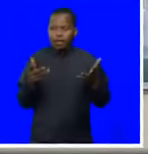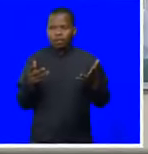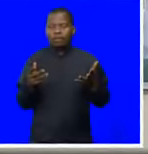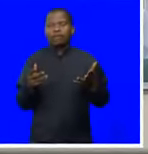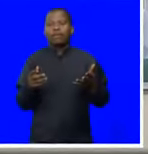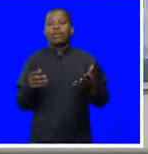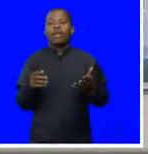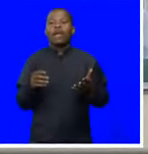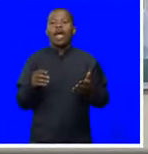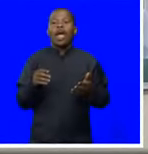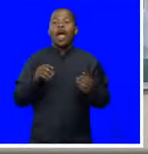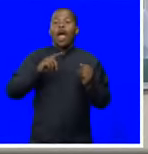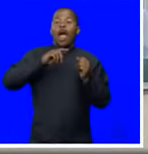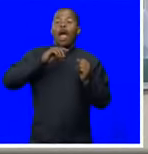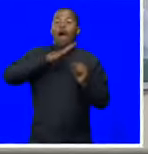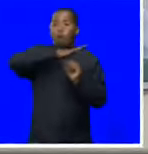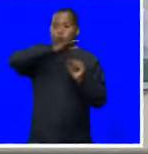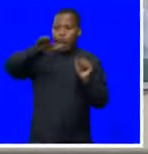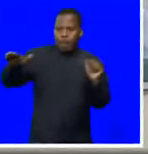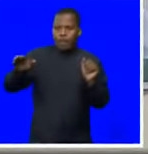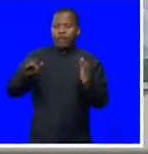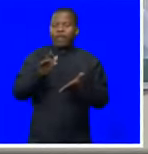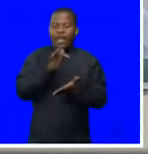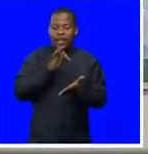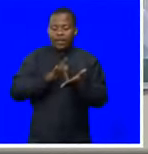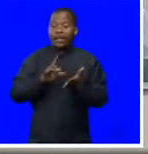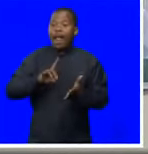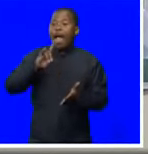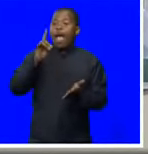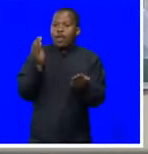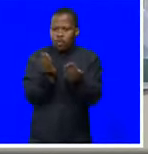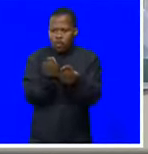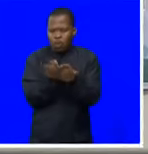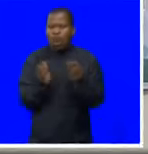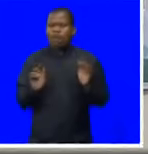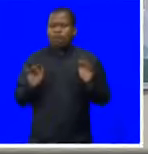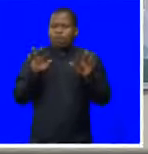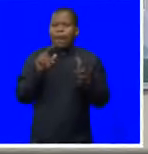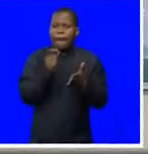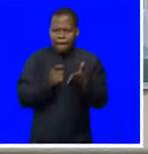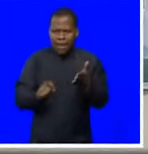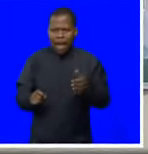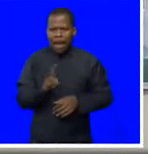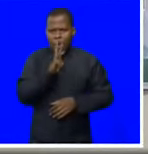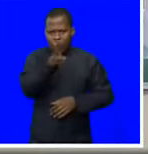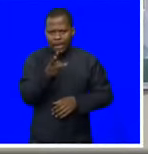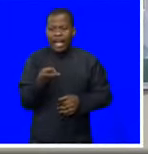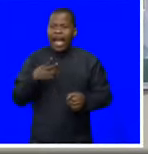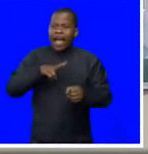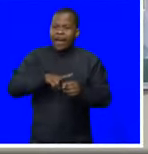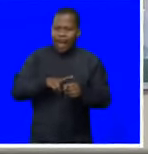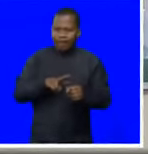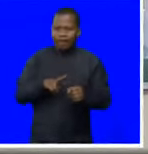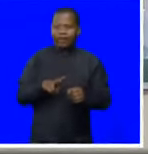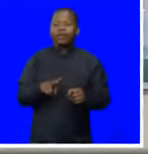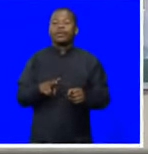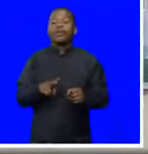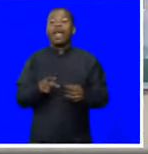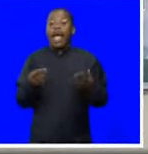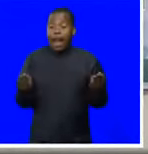eLubombo Central High School maswati lamahle niyatiswa ke ukuthi nonke nenele nobe